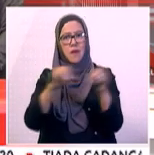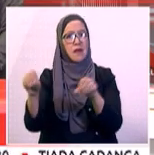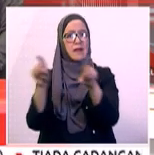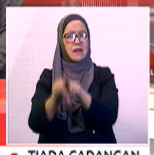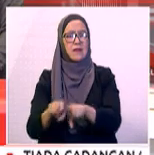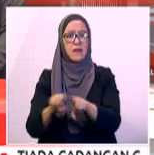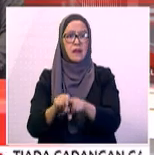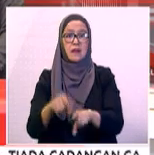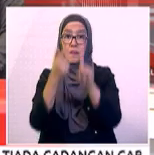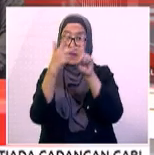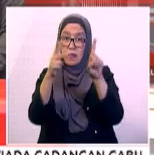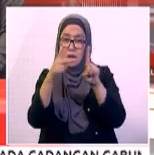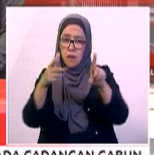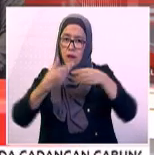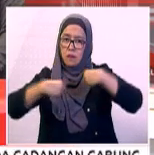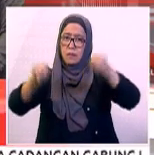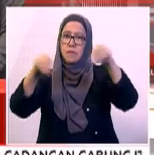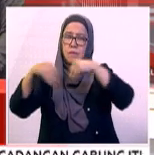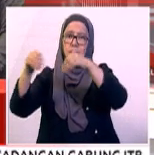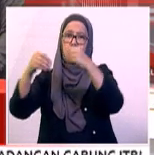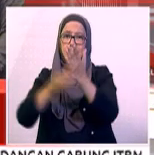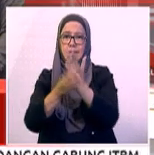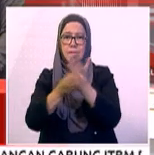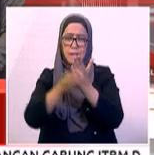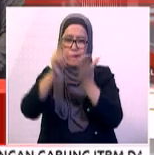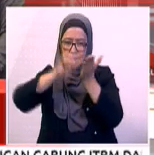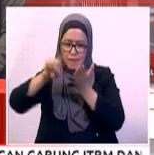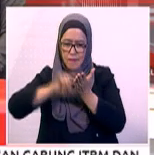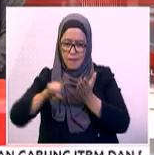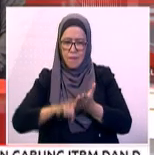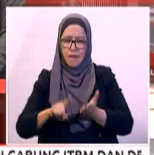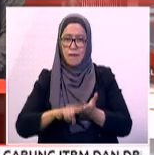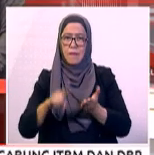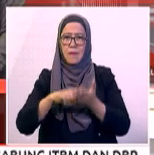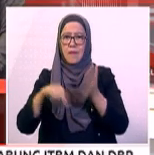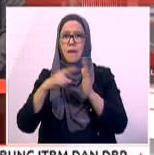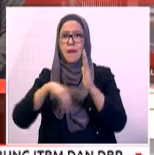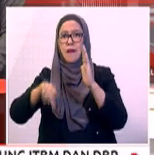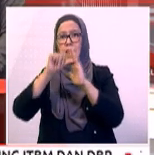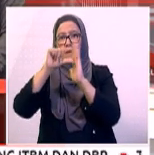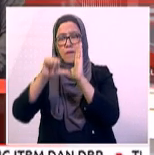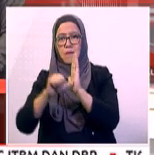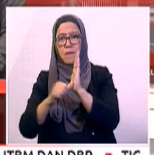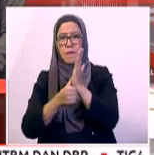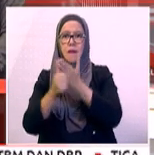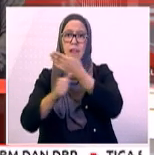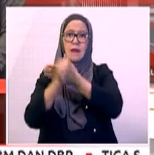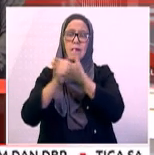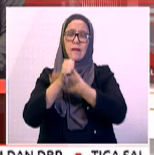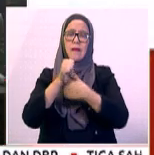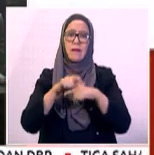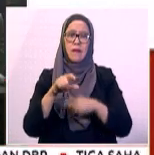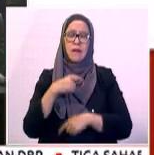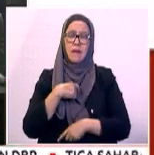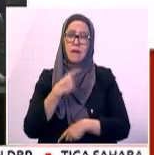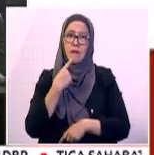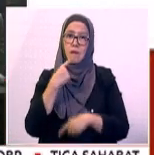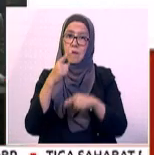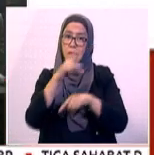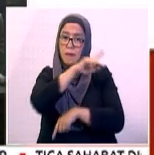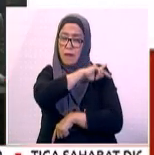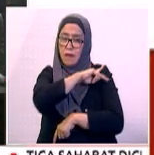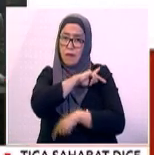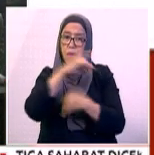pengedar dadah disiasat mengikut Seksyen 39B Akta Dadah Berbahaya 1952. Ketua Jabatan Siasatan Jenayah